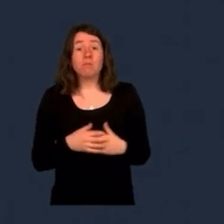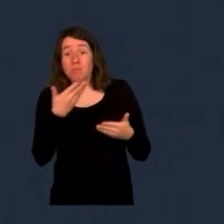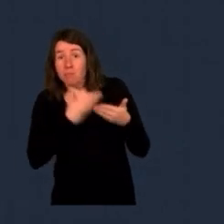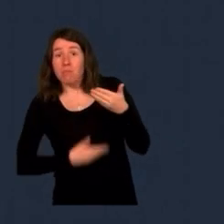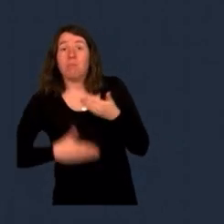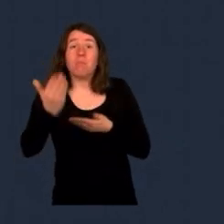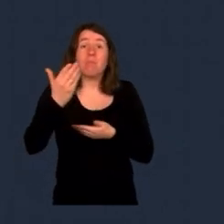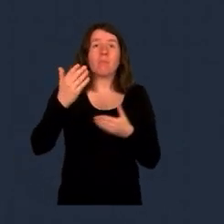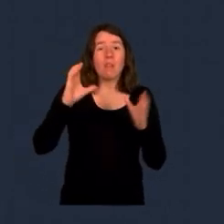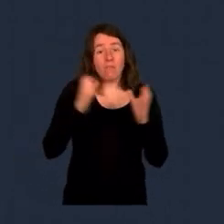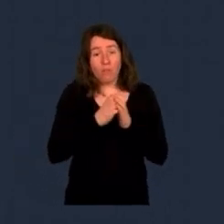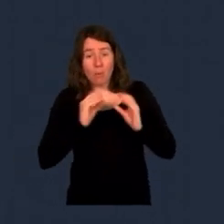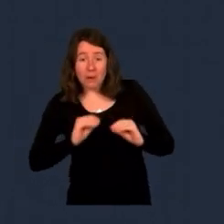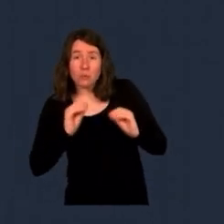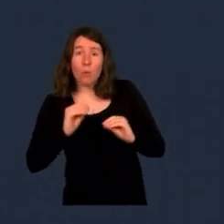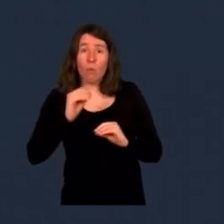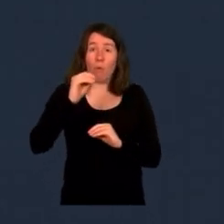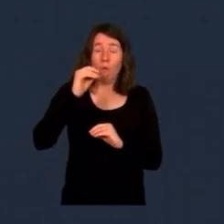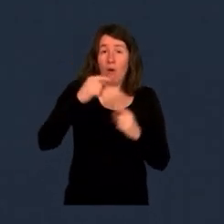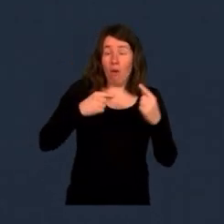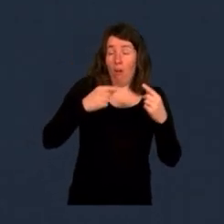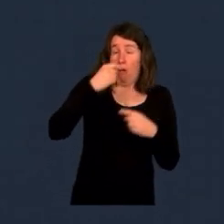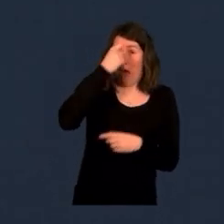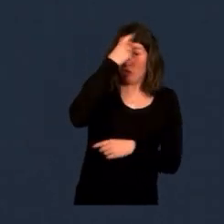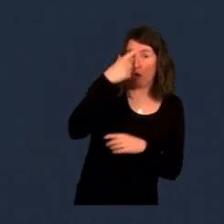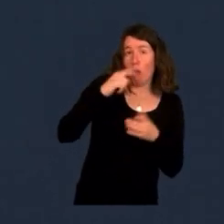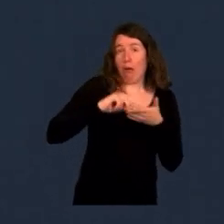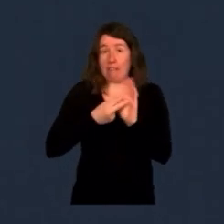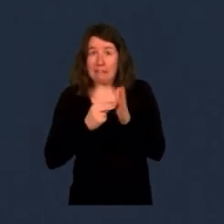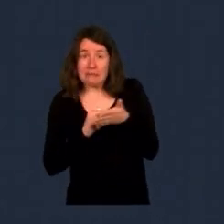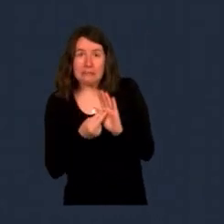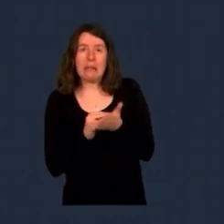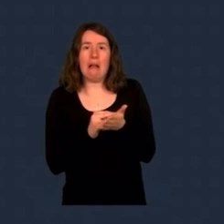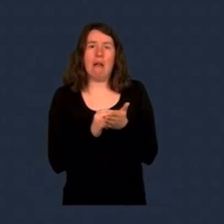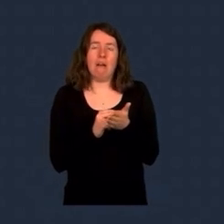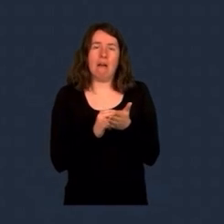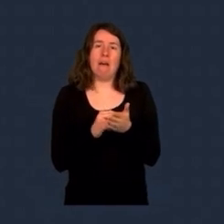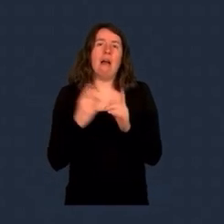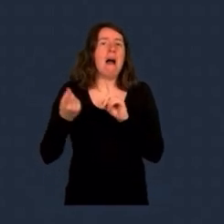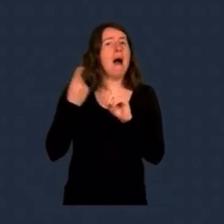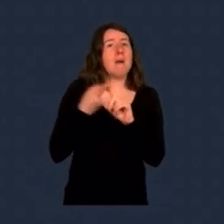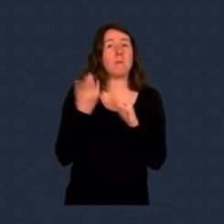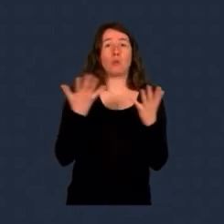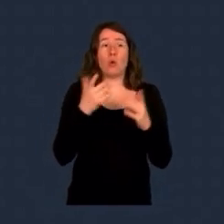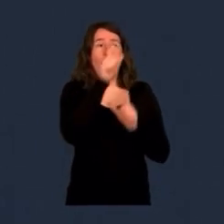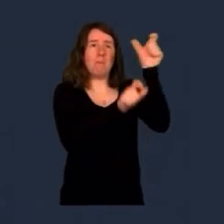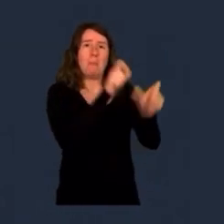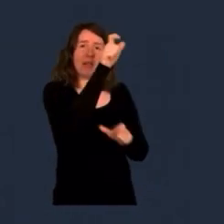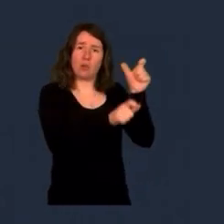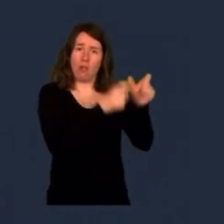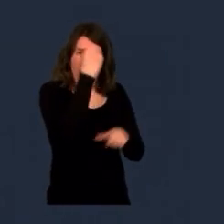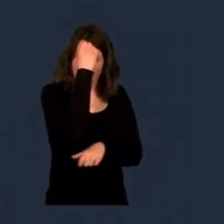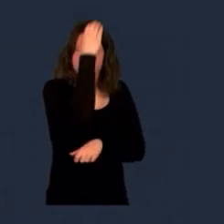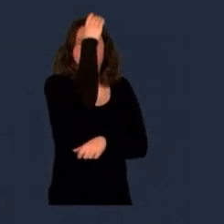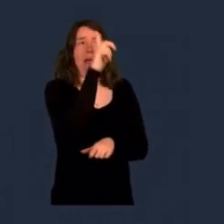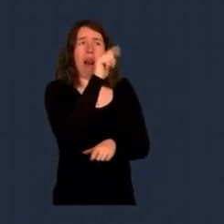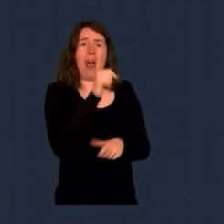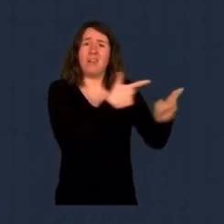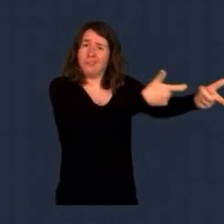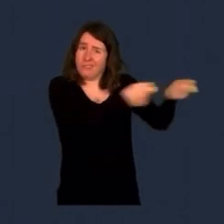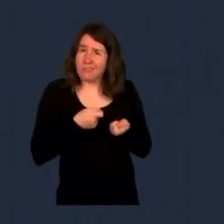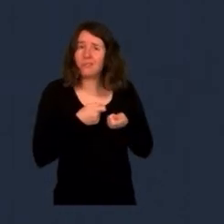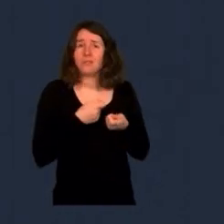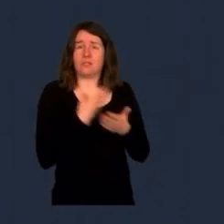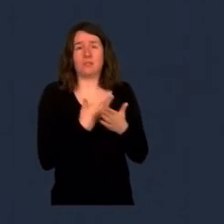de techniciens est nécessaire, empêcher la fuite des cerveaux l'est tout autant. Surtout que nous sommes